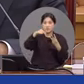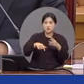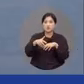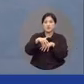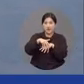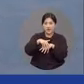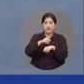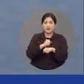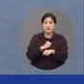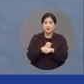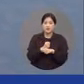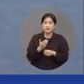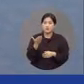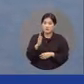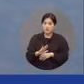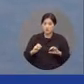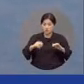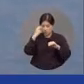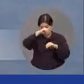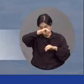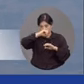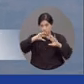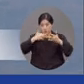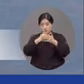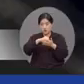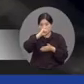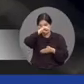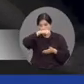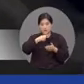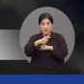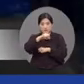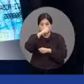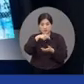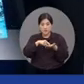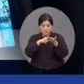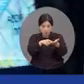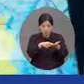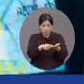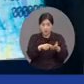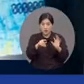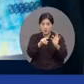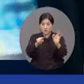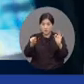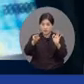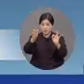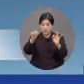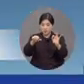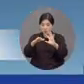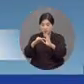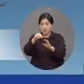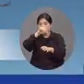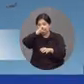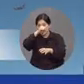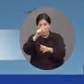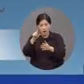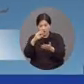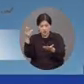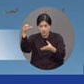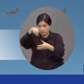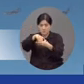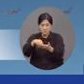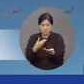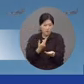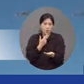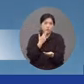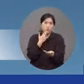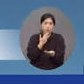체계인데. 그런데 국방부가 국회에 제출한 내년 예산안에는 이 F-35의 관련 예산이 전혀 반영이 안